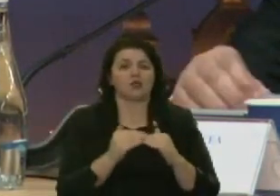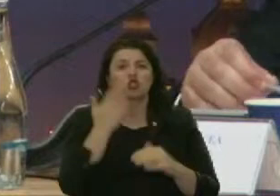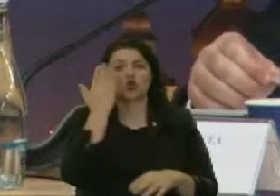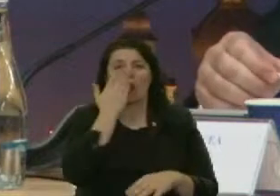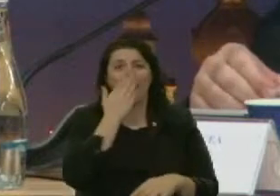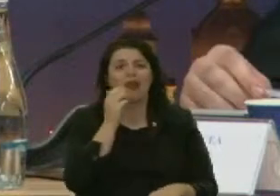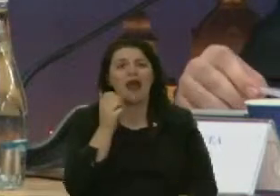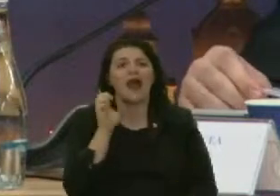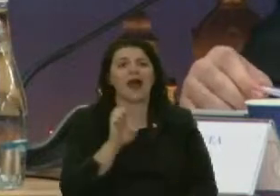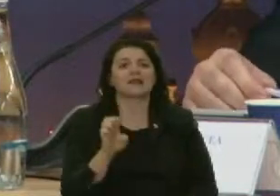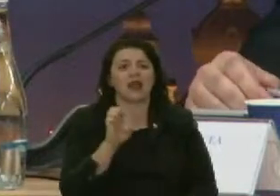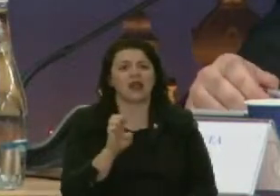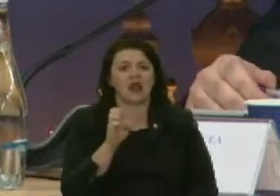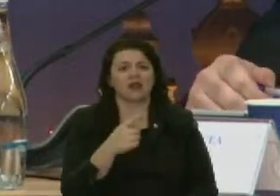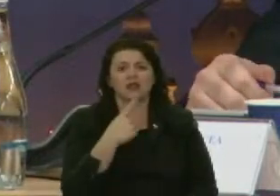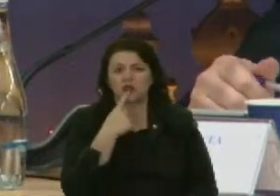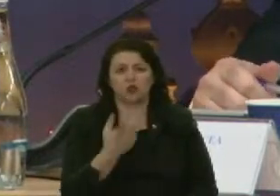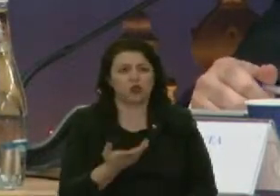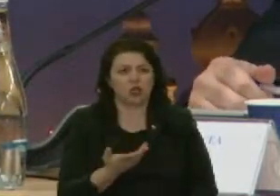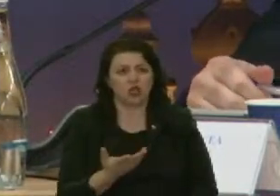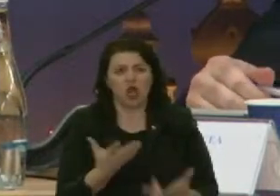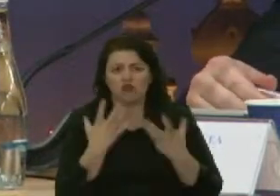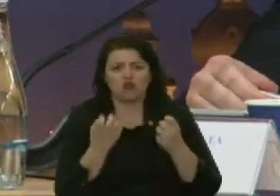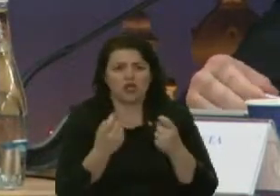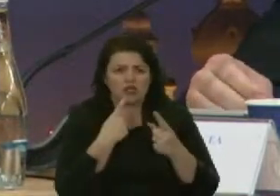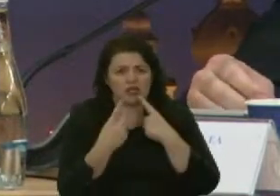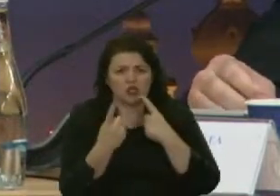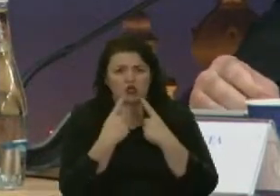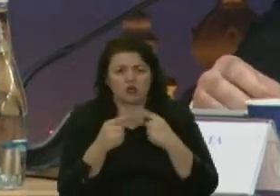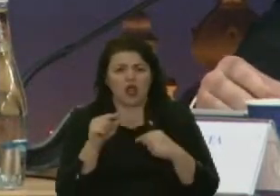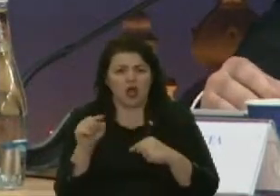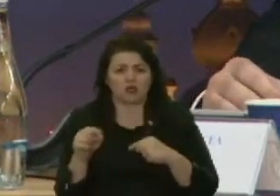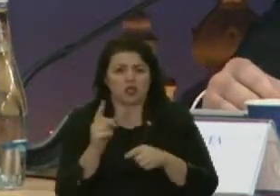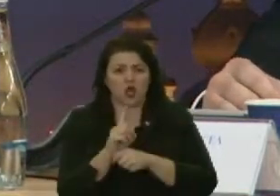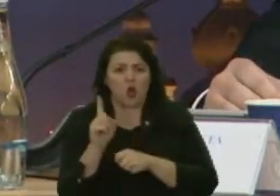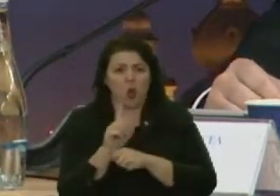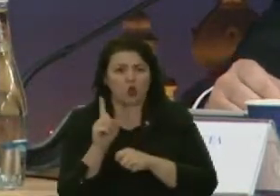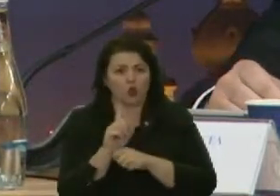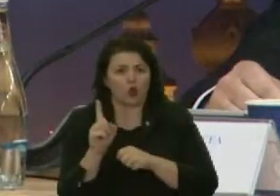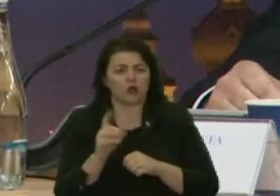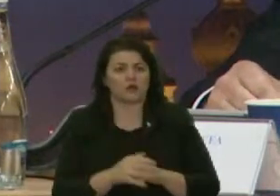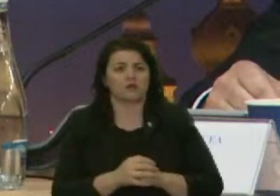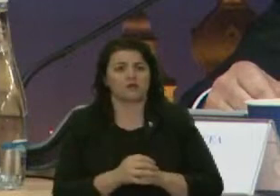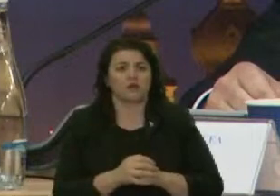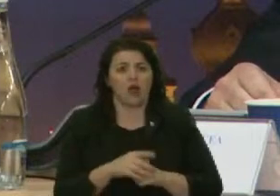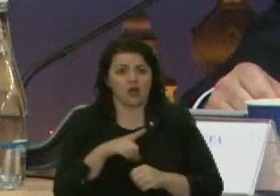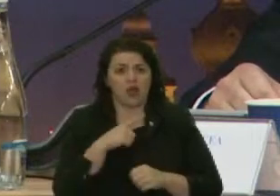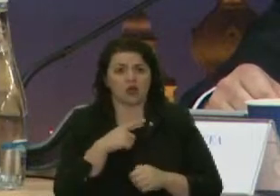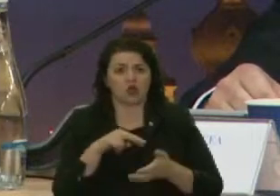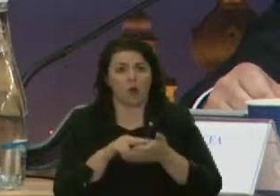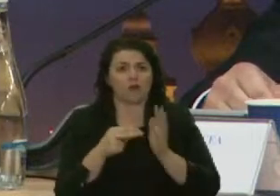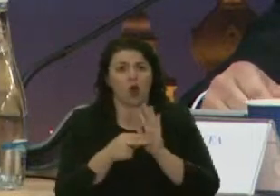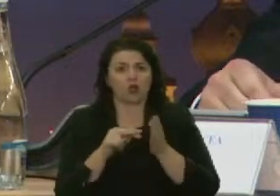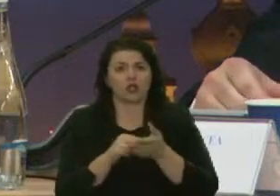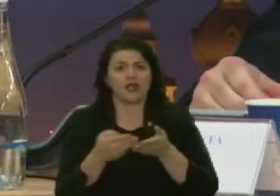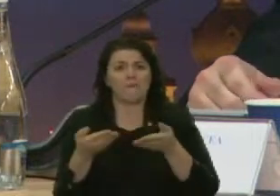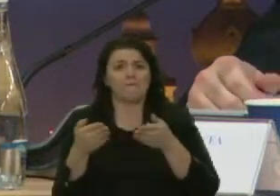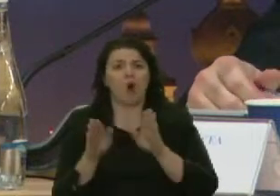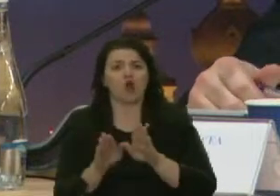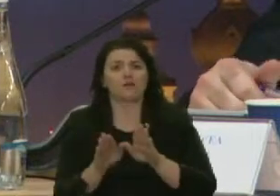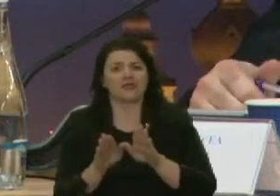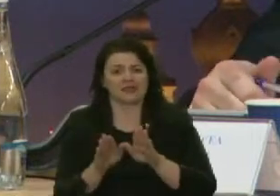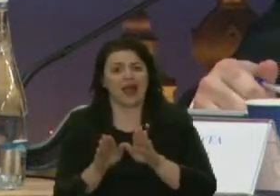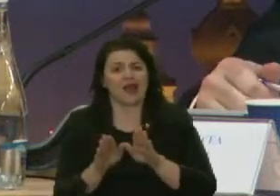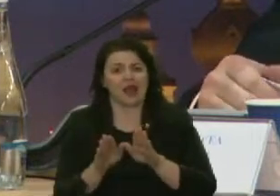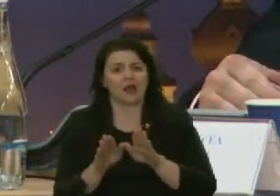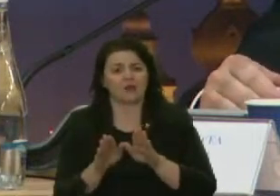deane spun ce este atâta discuție pe marginea acestui lucru este un proces de înmormântare citez